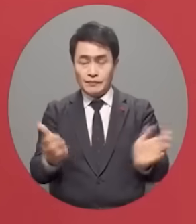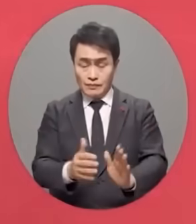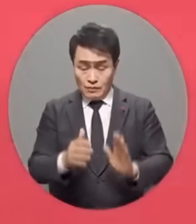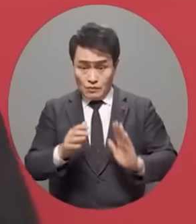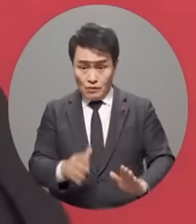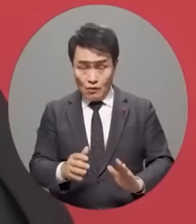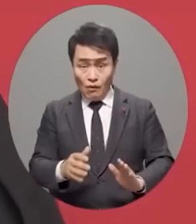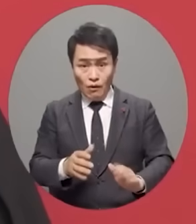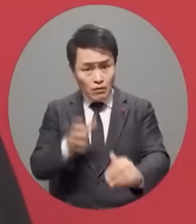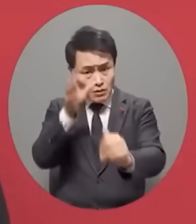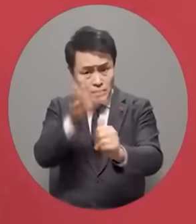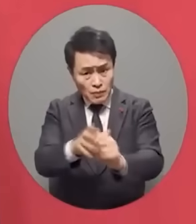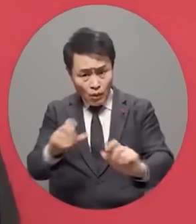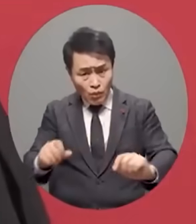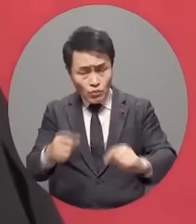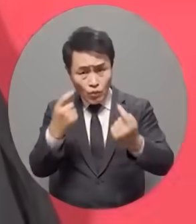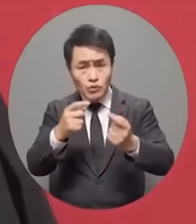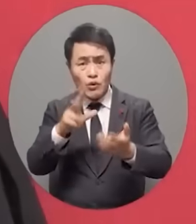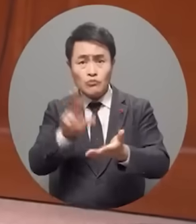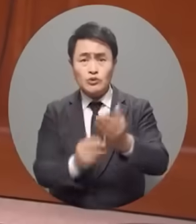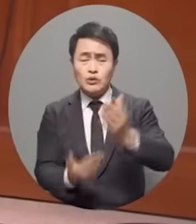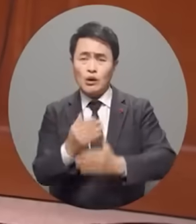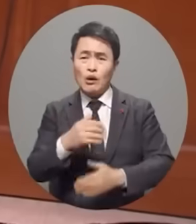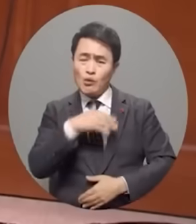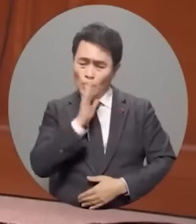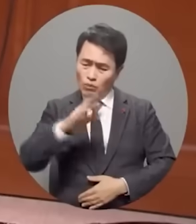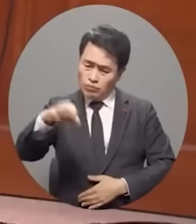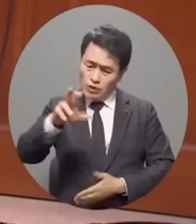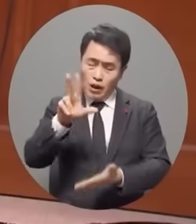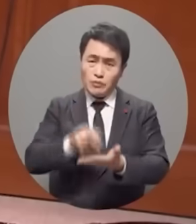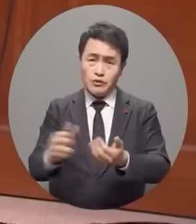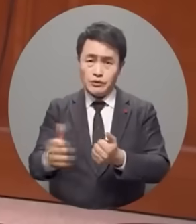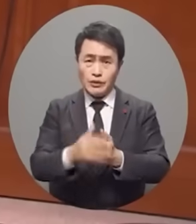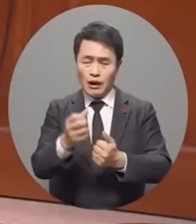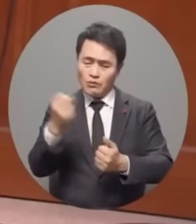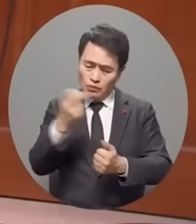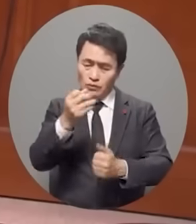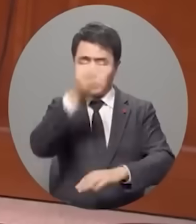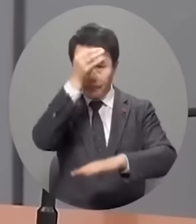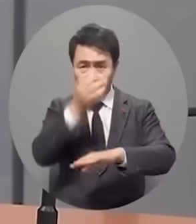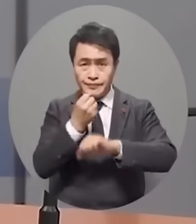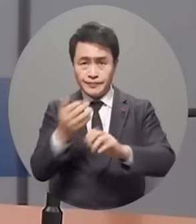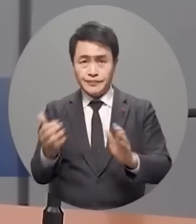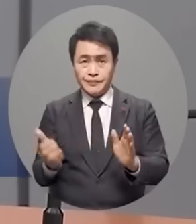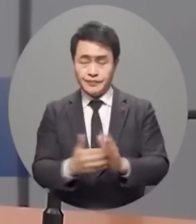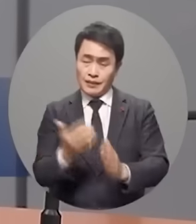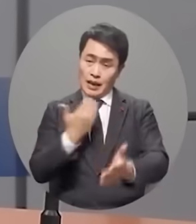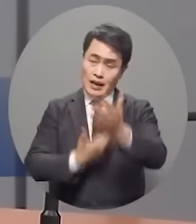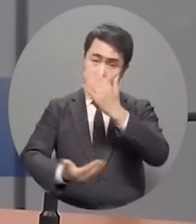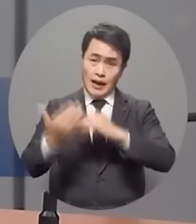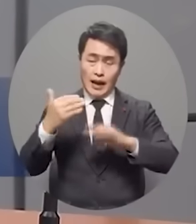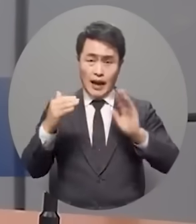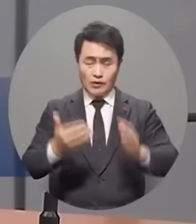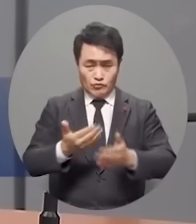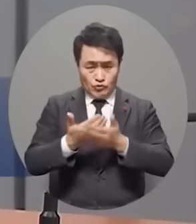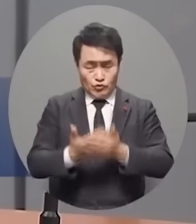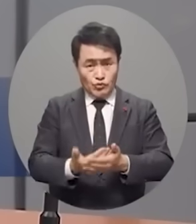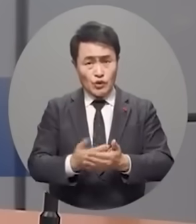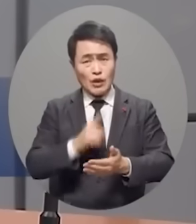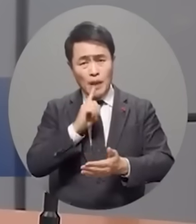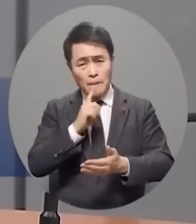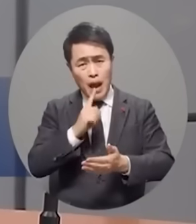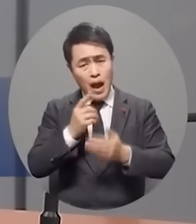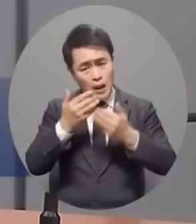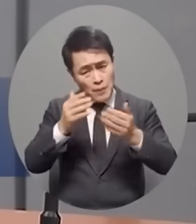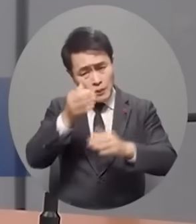비대위원 지명과 동시에 불거졌던 노인비하 논란에 거듭 사과했습니다. 과거 신중치 못했던 표현을 했던 점에